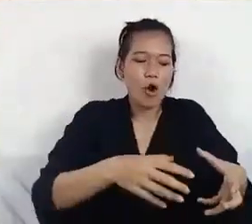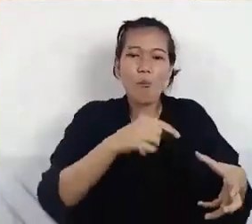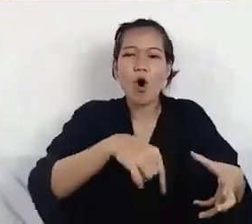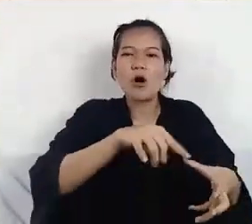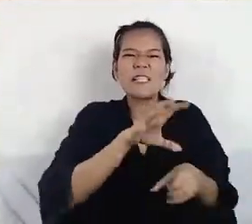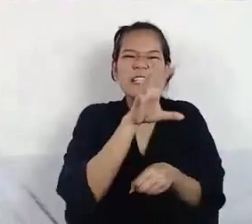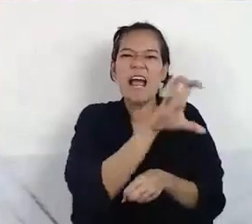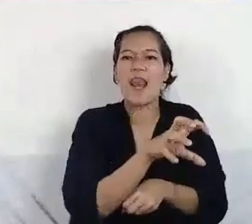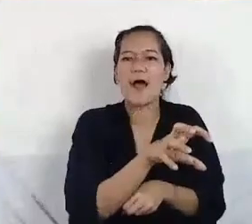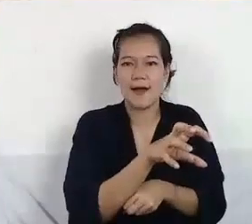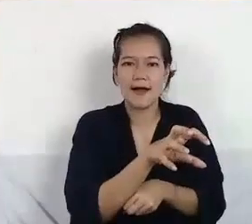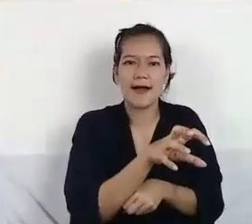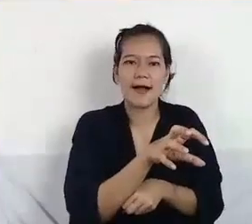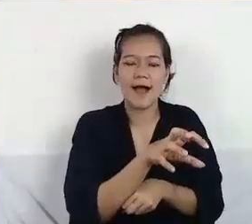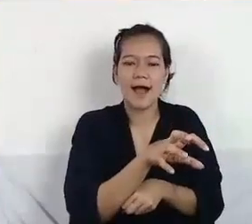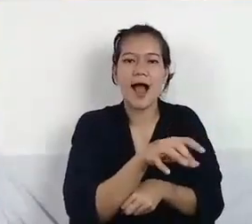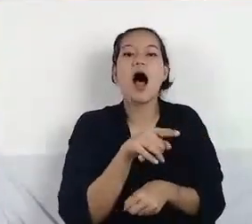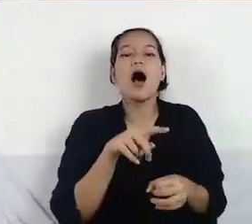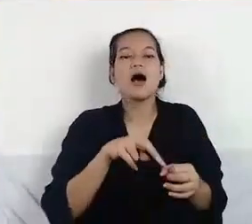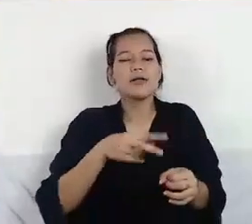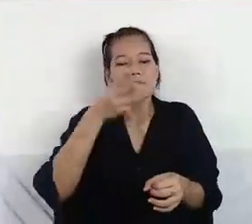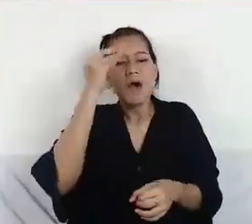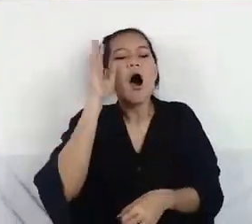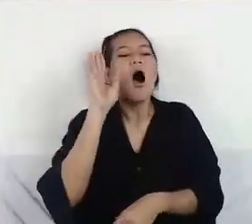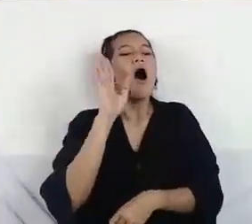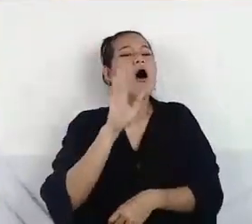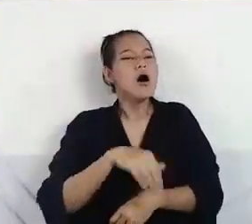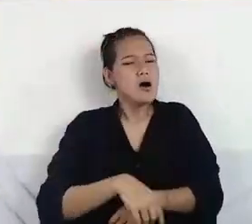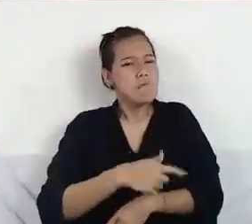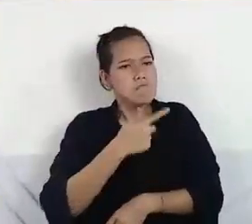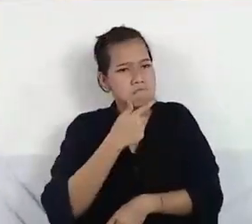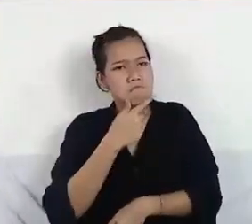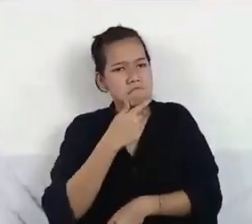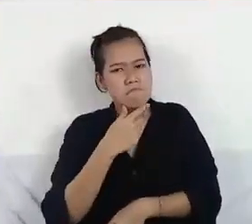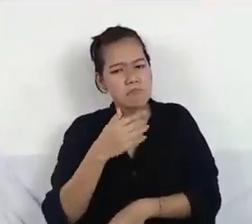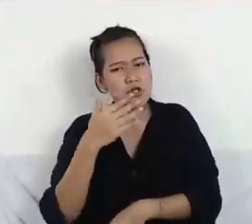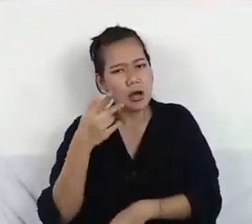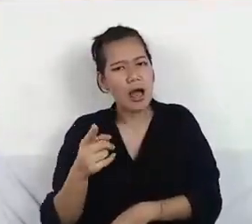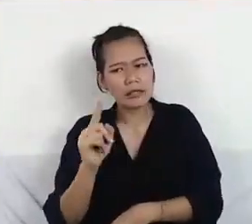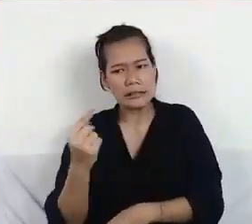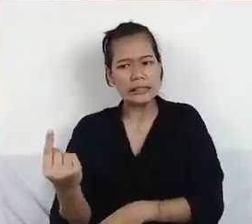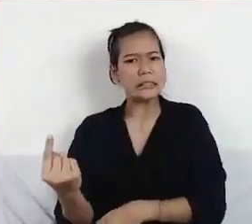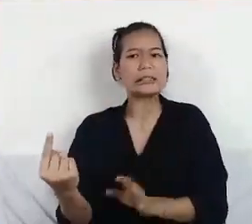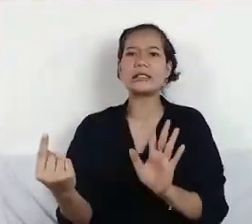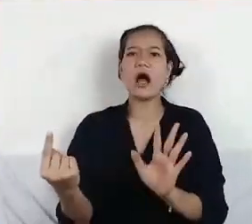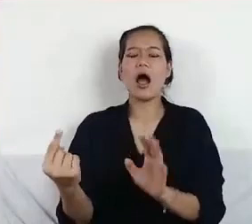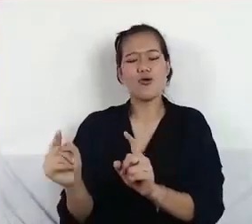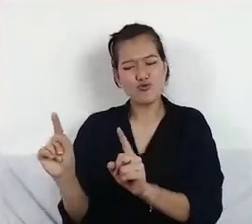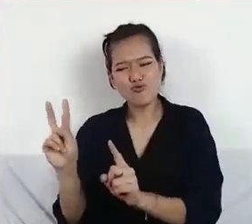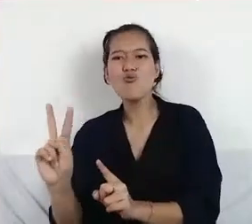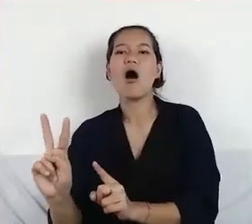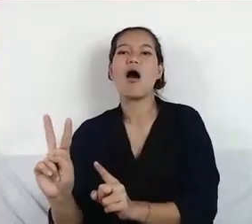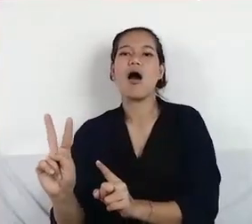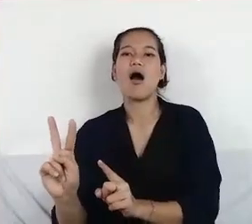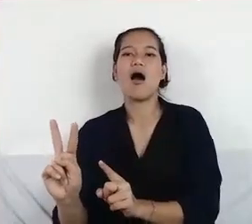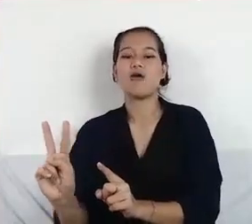maka setidaknya kita dapat berpikir, oh gitu toh. Makanya kenapa berdua-dua, saudaraku?